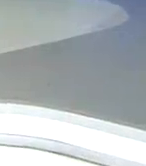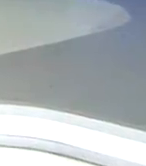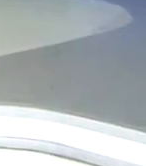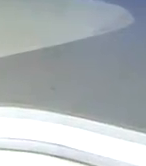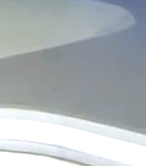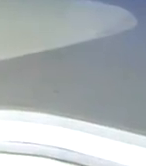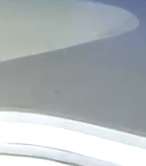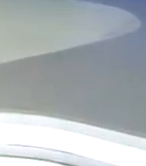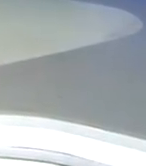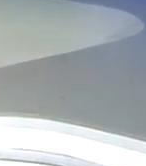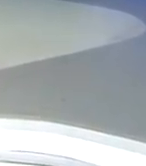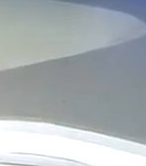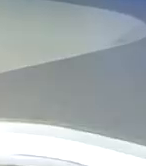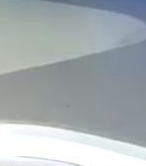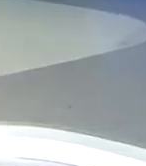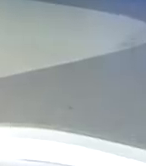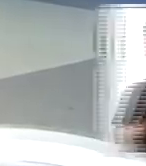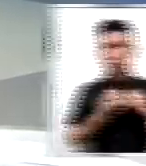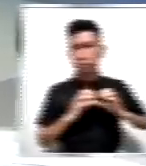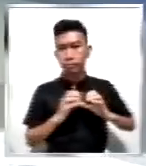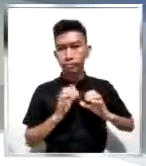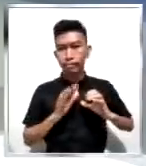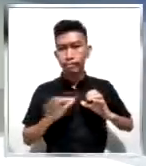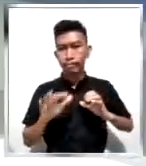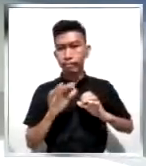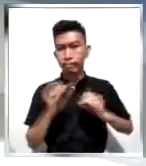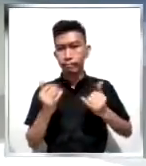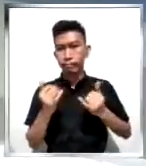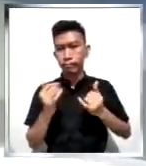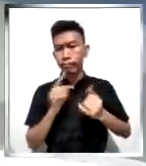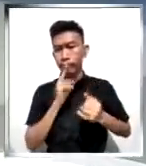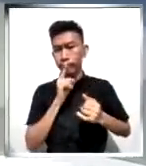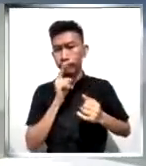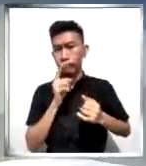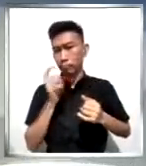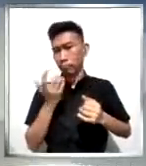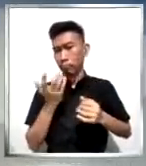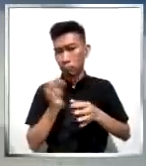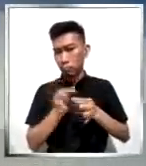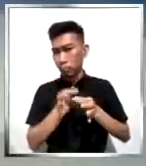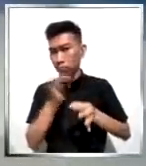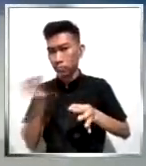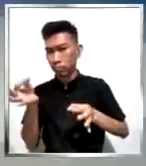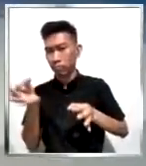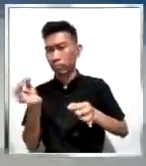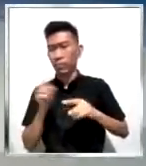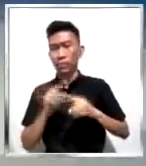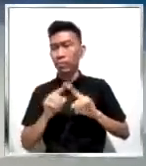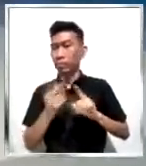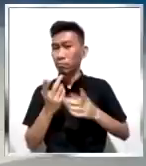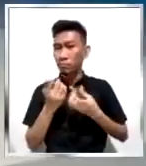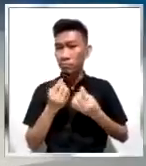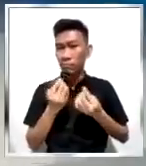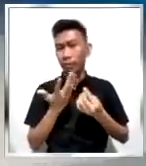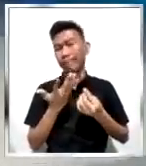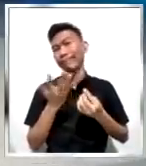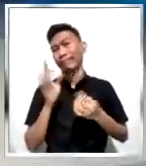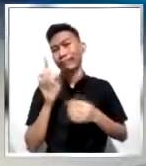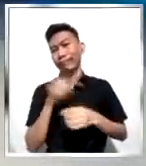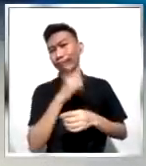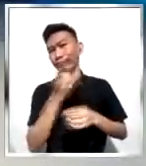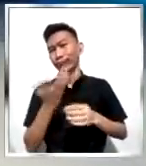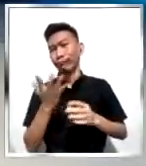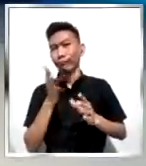kapuso, imbis na bigyan ng palugit, pinahiya at pinagbantaan pa ng mga nasa likod ng mga online lending app ang